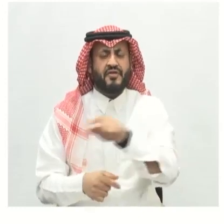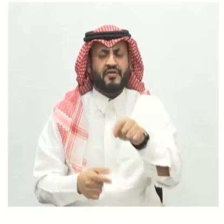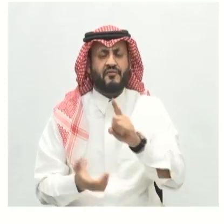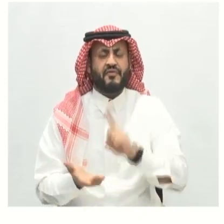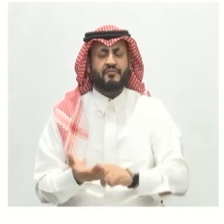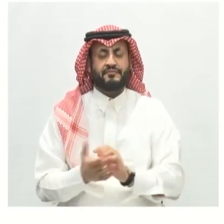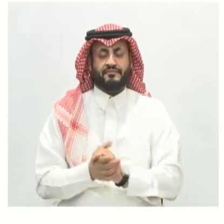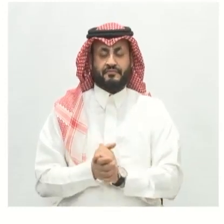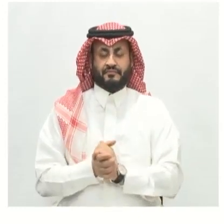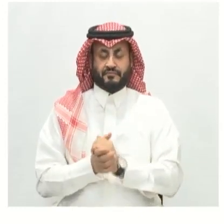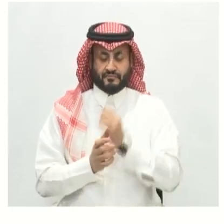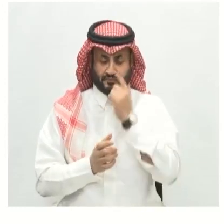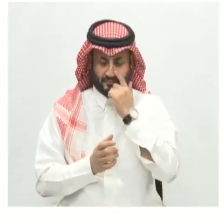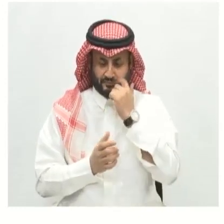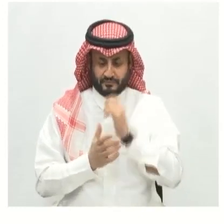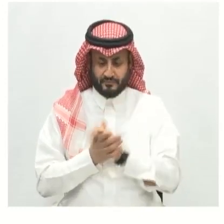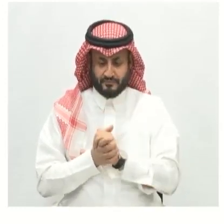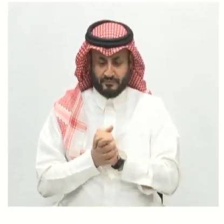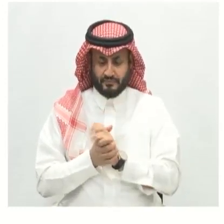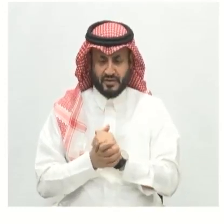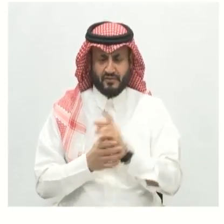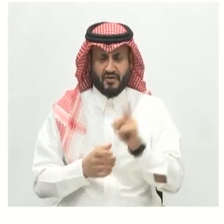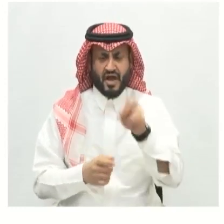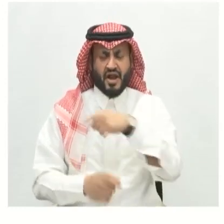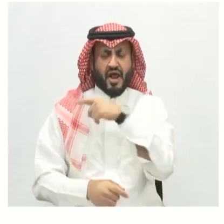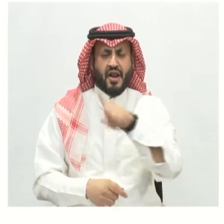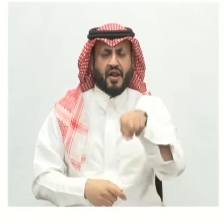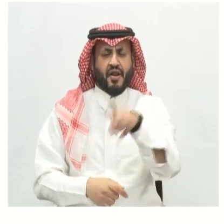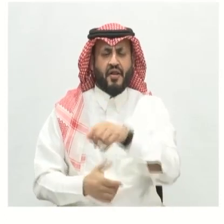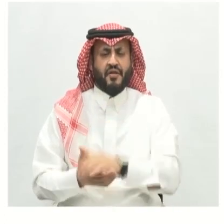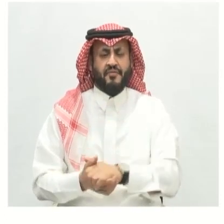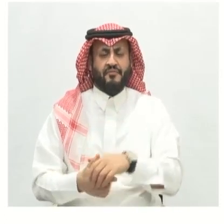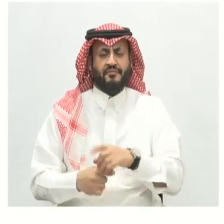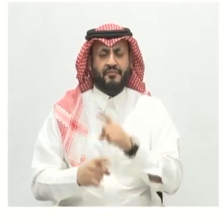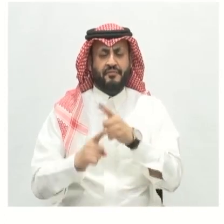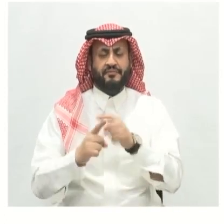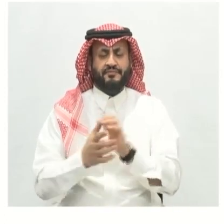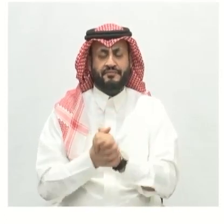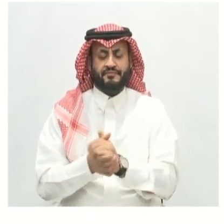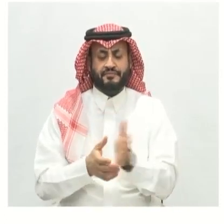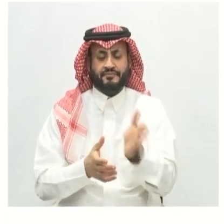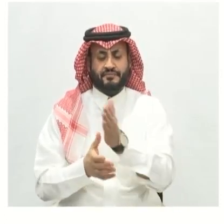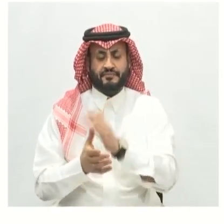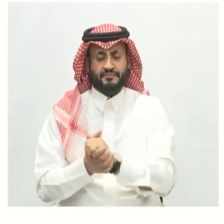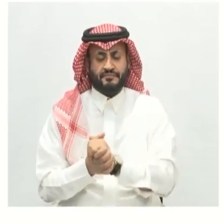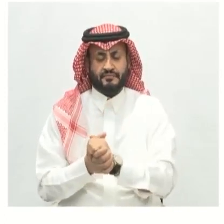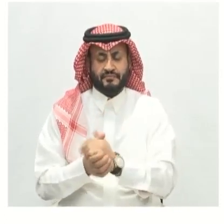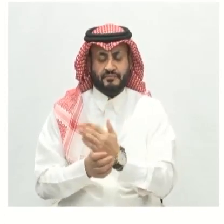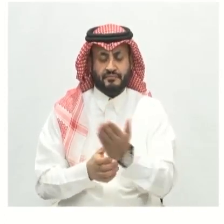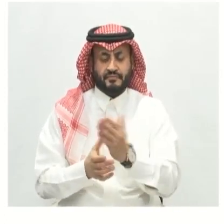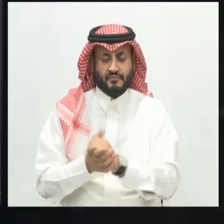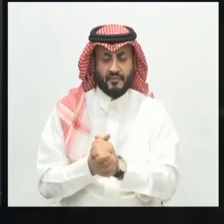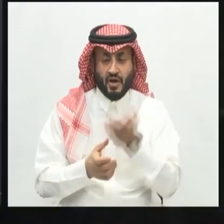بموجبها وبموجبها يجرم المخالفون ننتقل الان تعرفنا في درسنا السابق